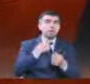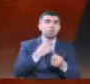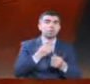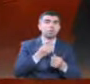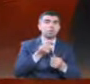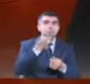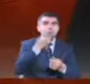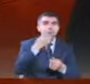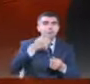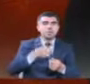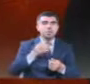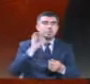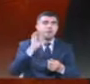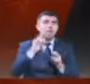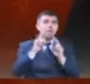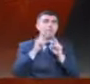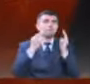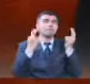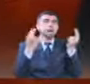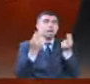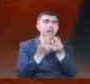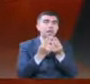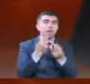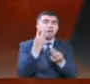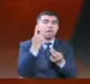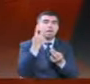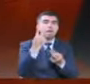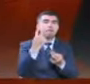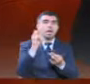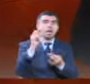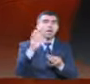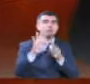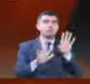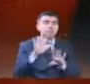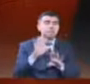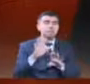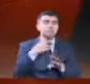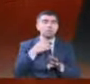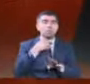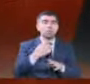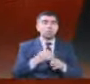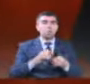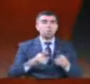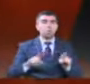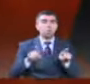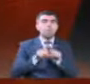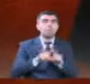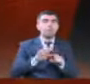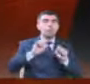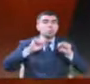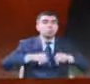والزراعه لايفاو في جوان 2015 من أجل إنجاز دراسة لبلورة وصياغة مشروع